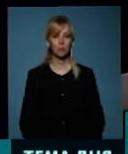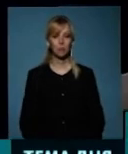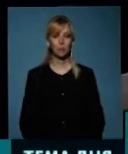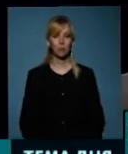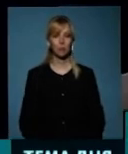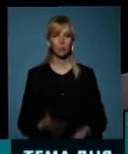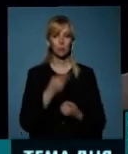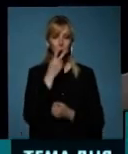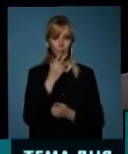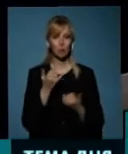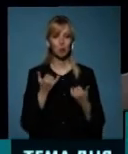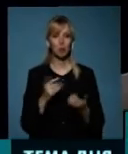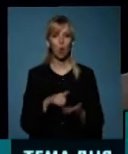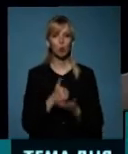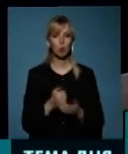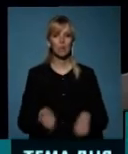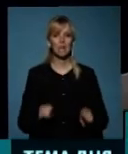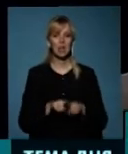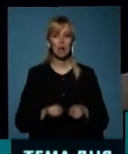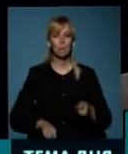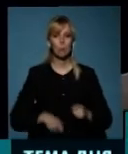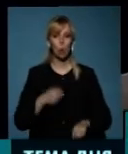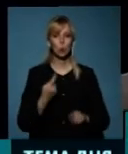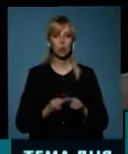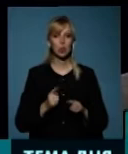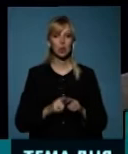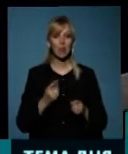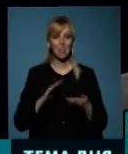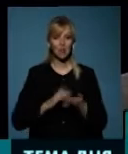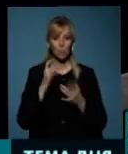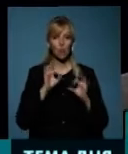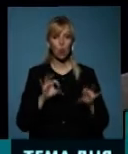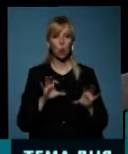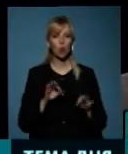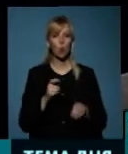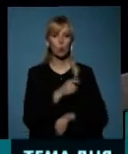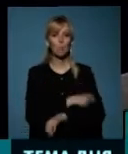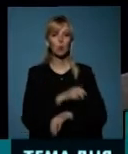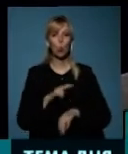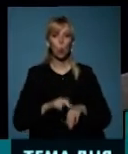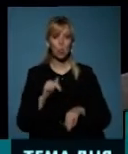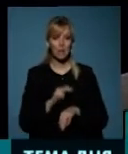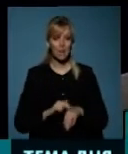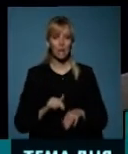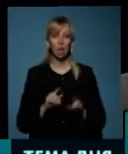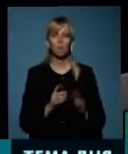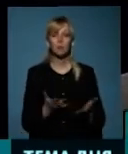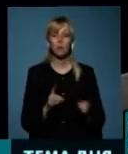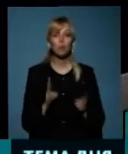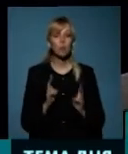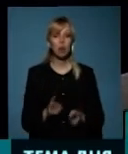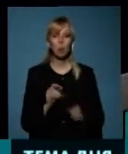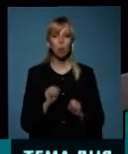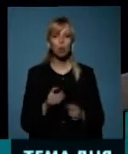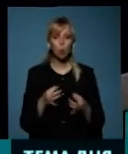Ми побачили тільки що основні такі порушення. Це інфографіка від патрульних поліцейських. От чому і як